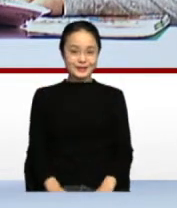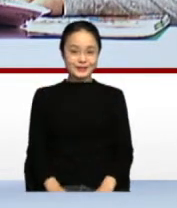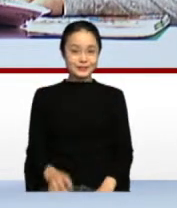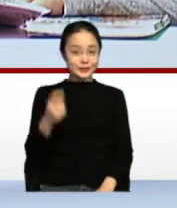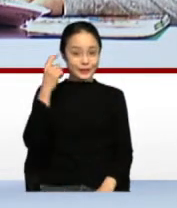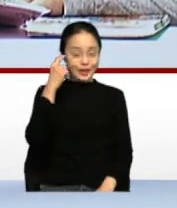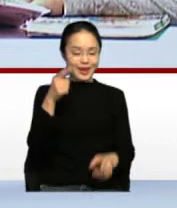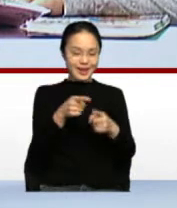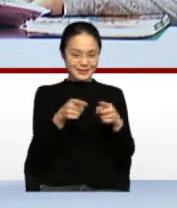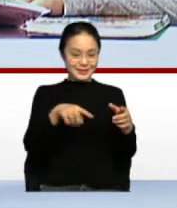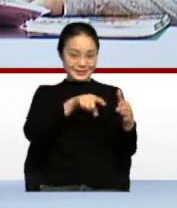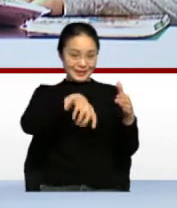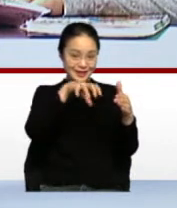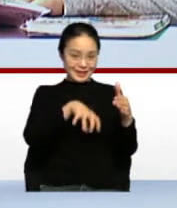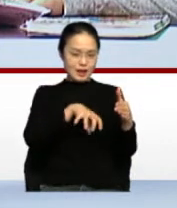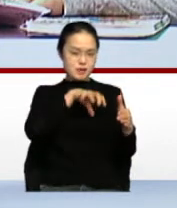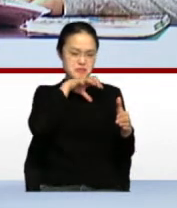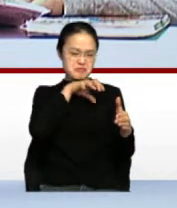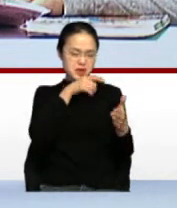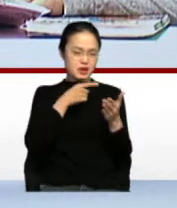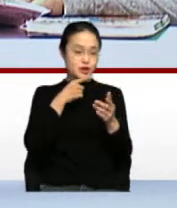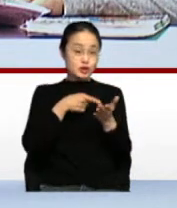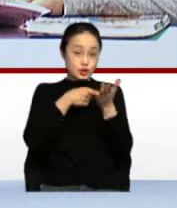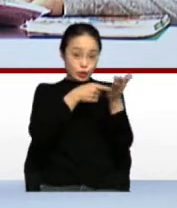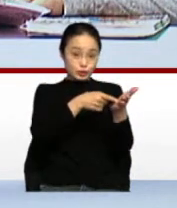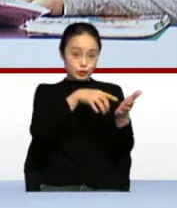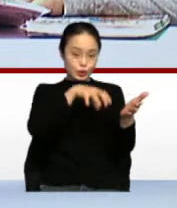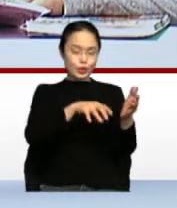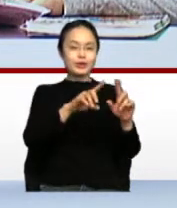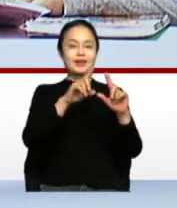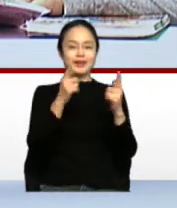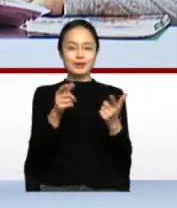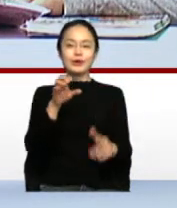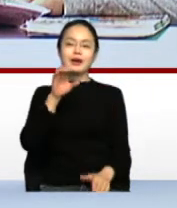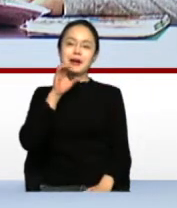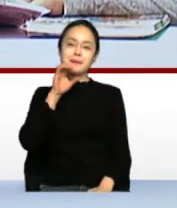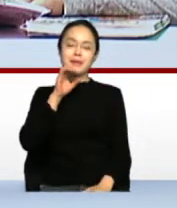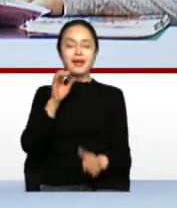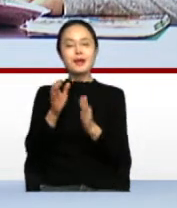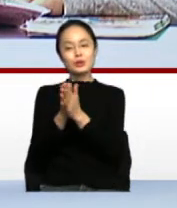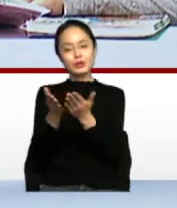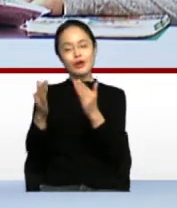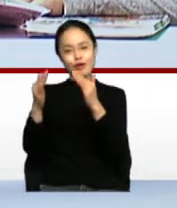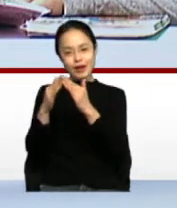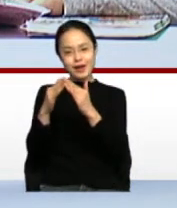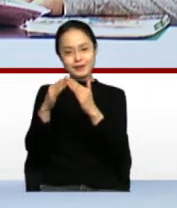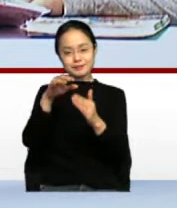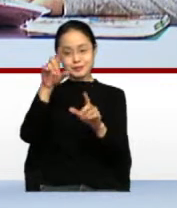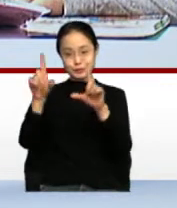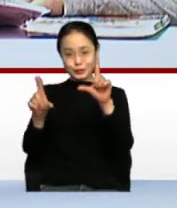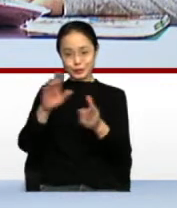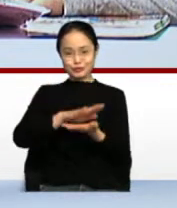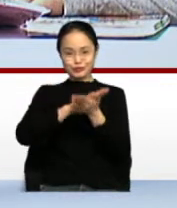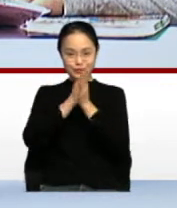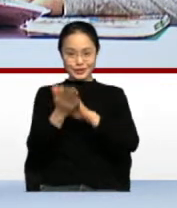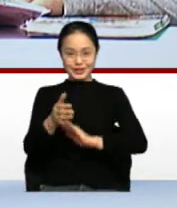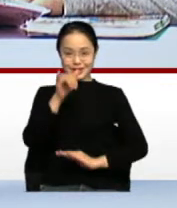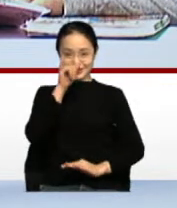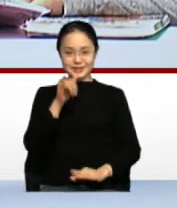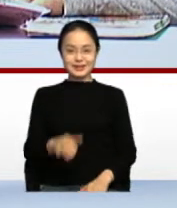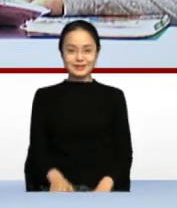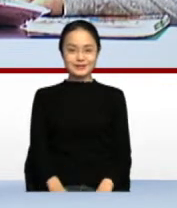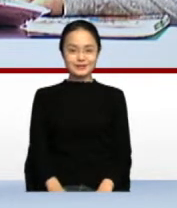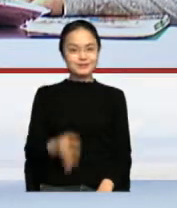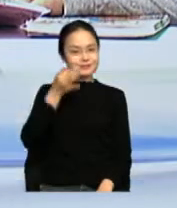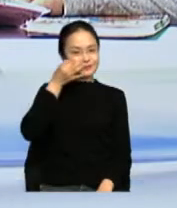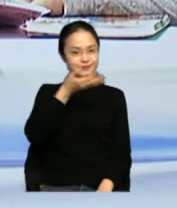등이 들어서면서 한층 더 친근한 이미지가 됐는데요. 성동구청 1층도 최근 변화가 있었습니다. 그 모습을 조성엽